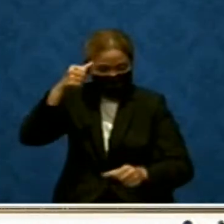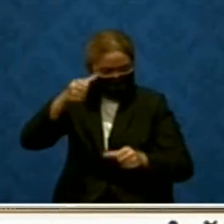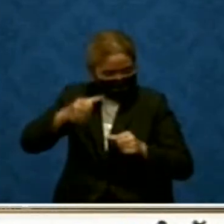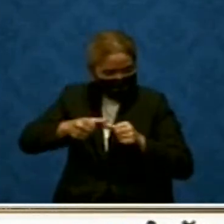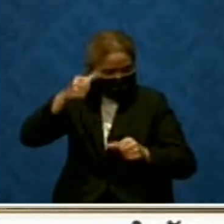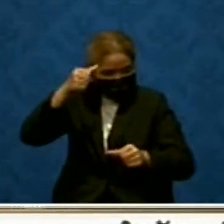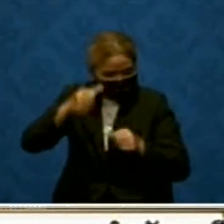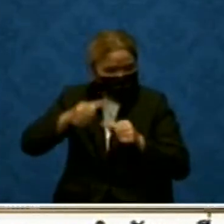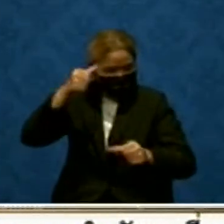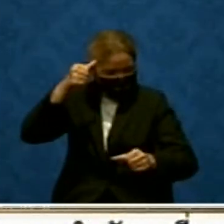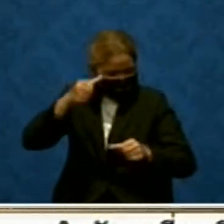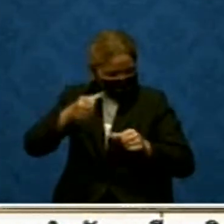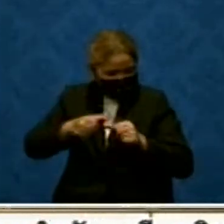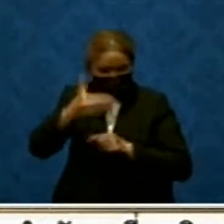ม